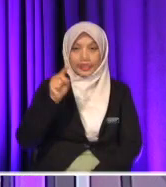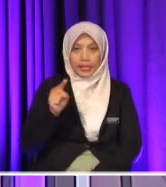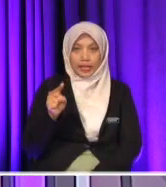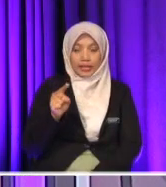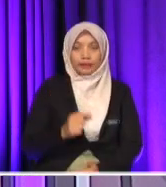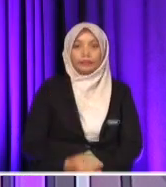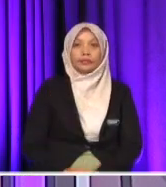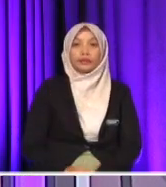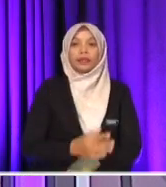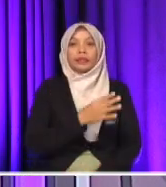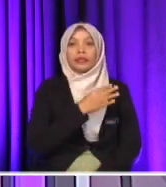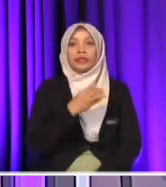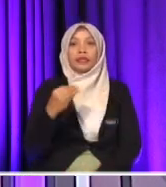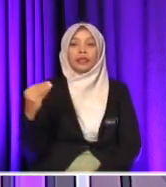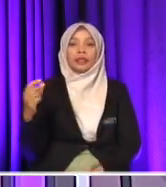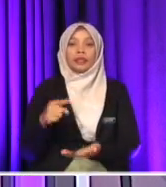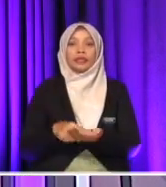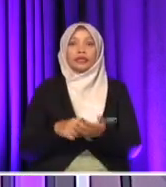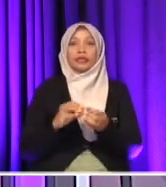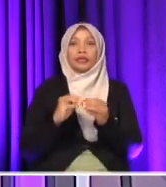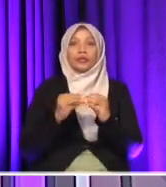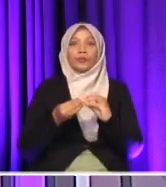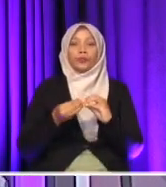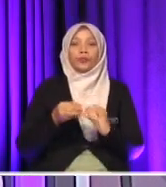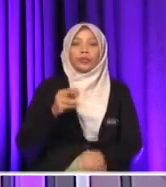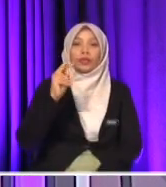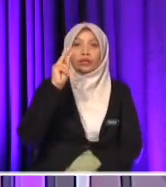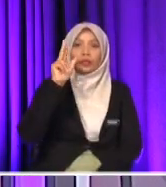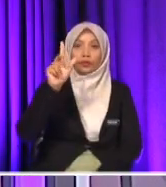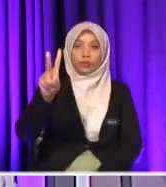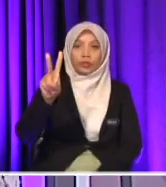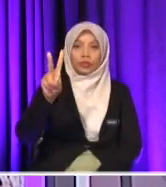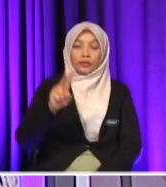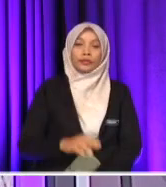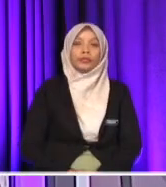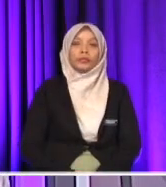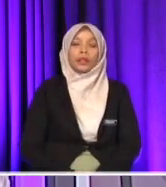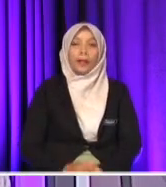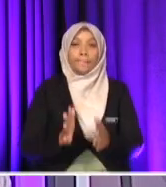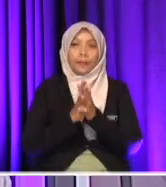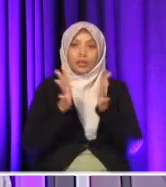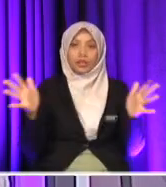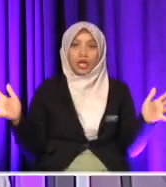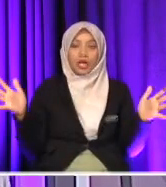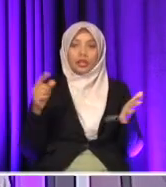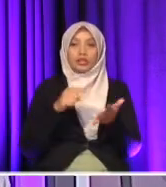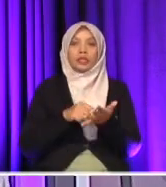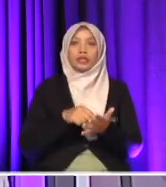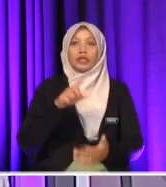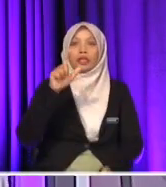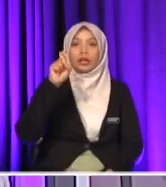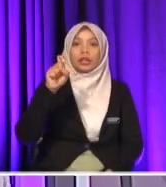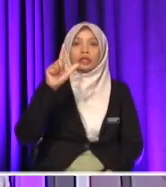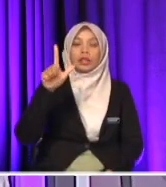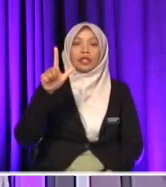galangan dan sini adalah nilai 2 ni tadi kan, regangan dia, dua-dua regangan. So yang ini adalah besar, maksudnya di sini XL tolak